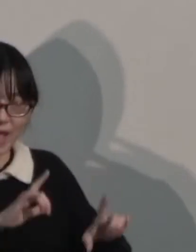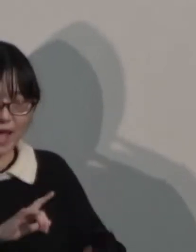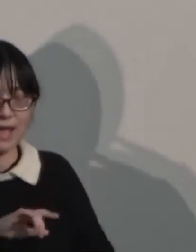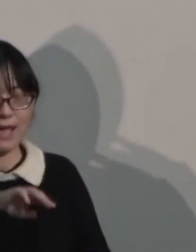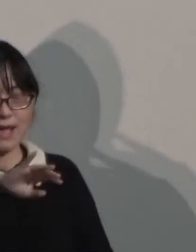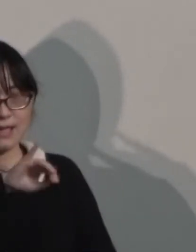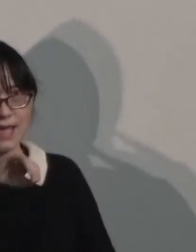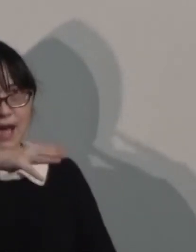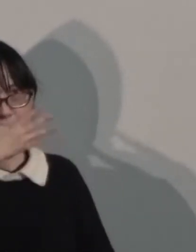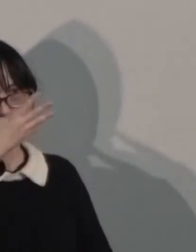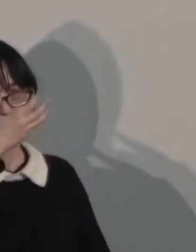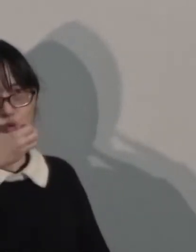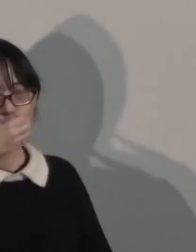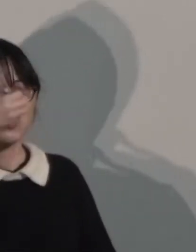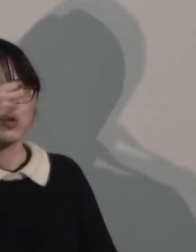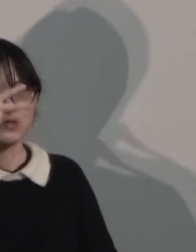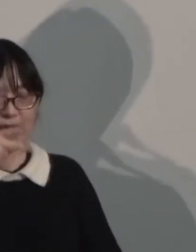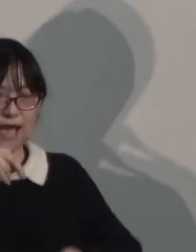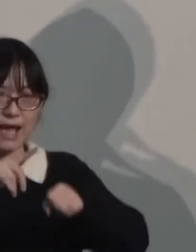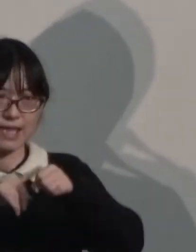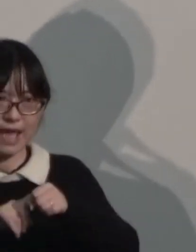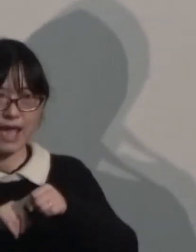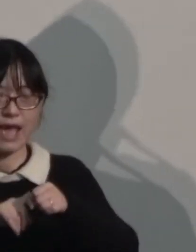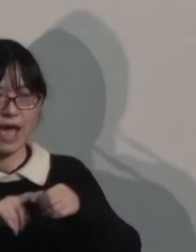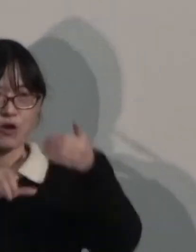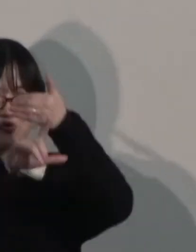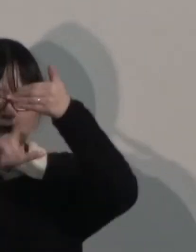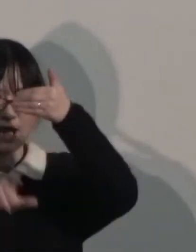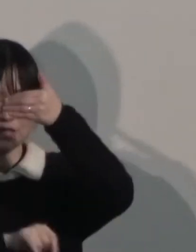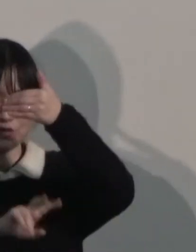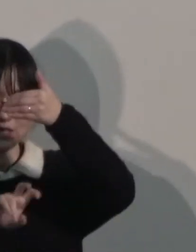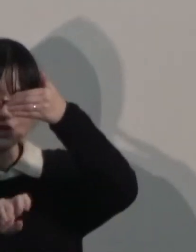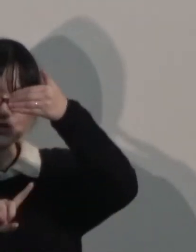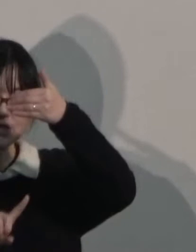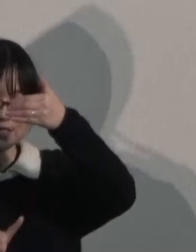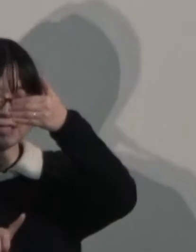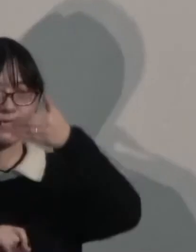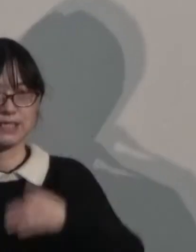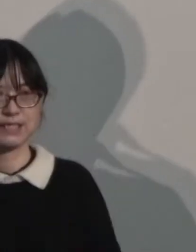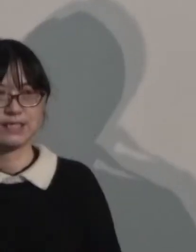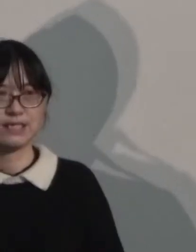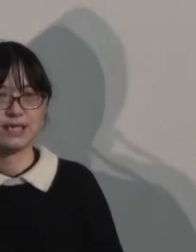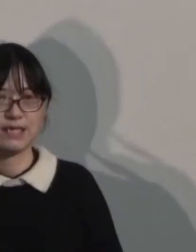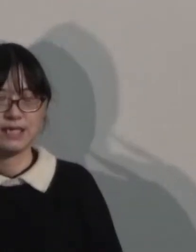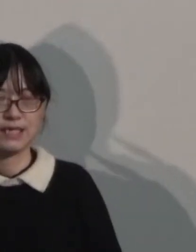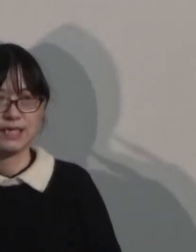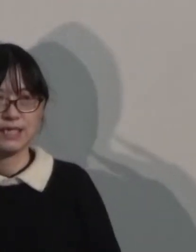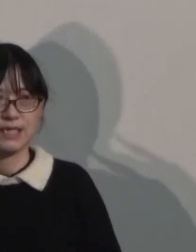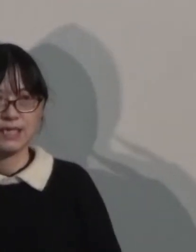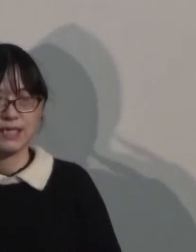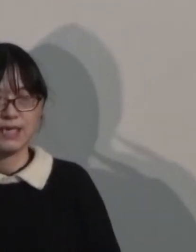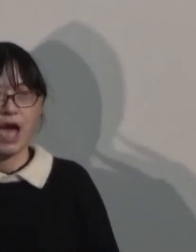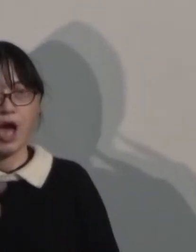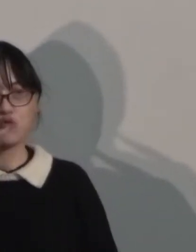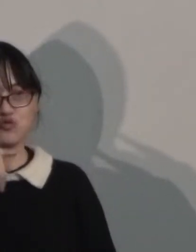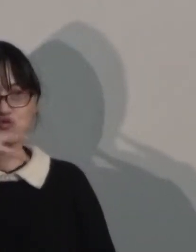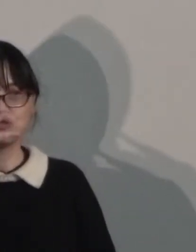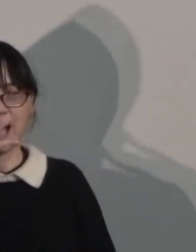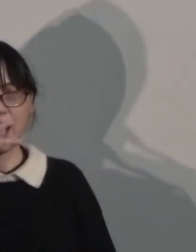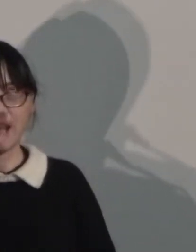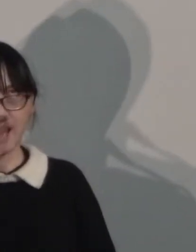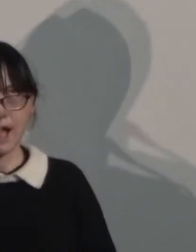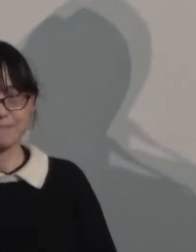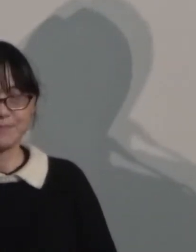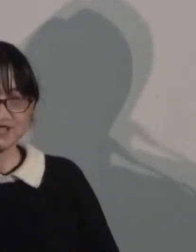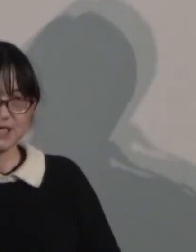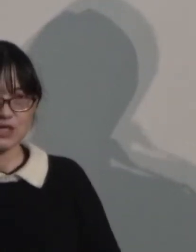1897年9月21日にフランシス・チャーチという新聞記者